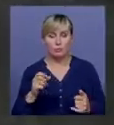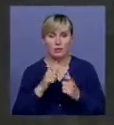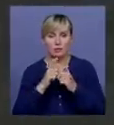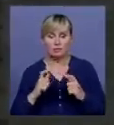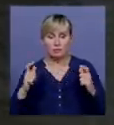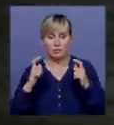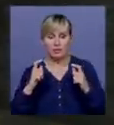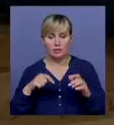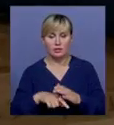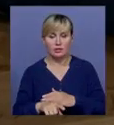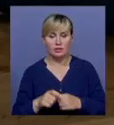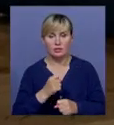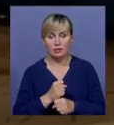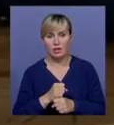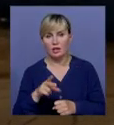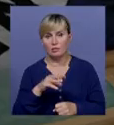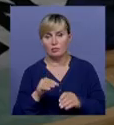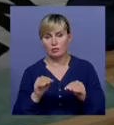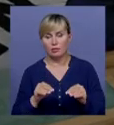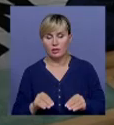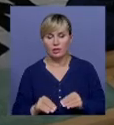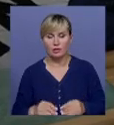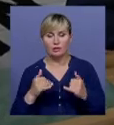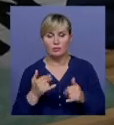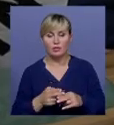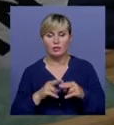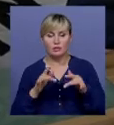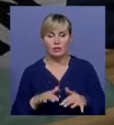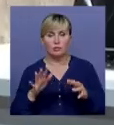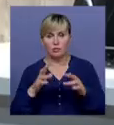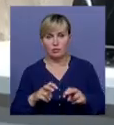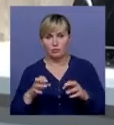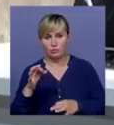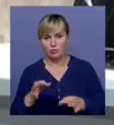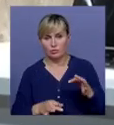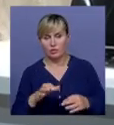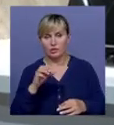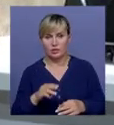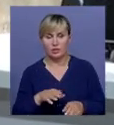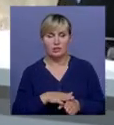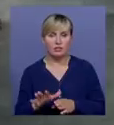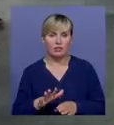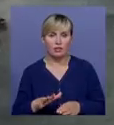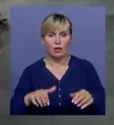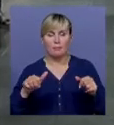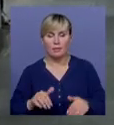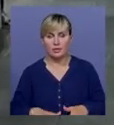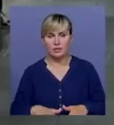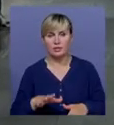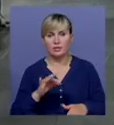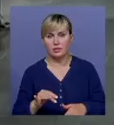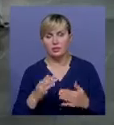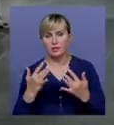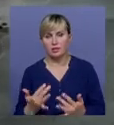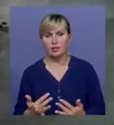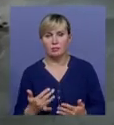масок. Санэпидемиологи составили административный протокол. Теперь это дело будут рассматривать в суде по статье «Невыполнение постановления и иных